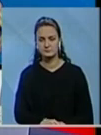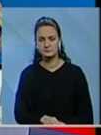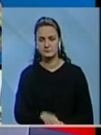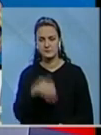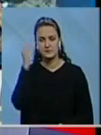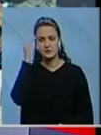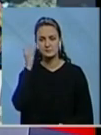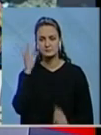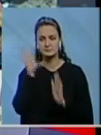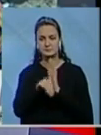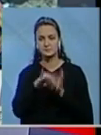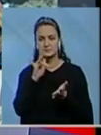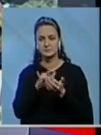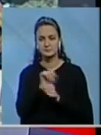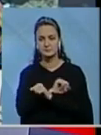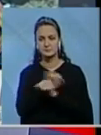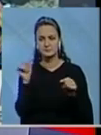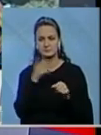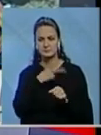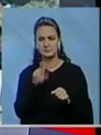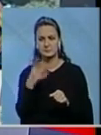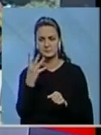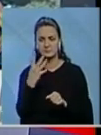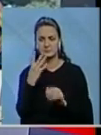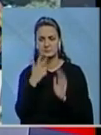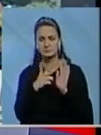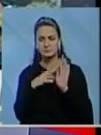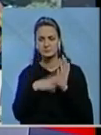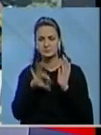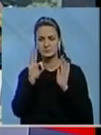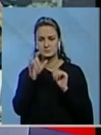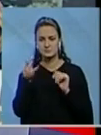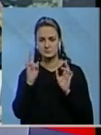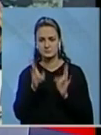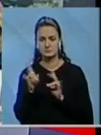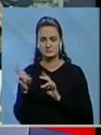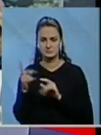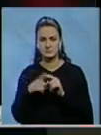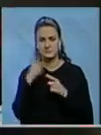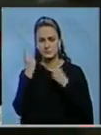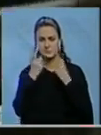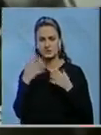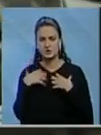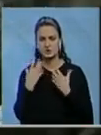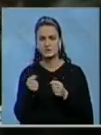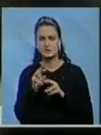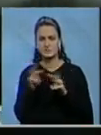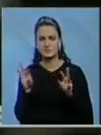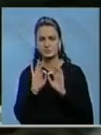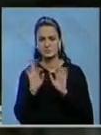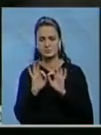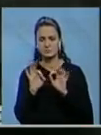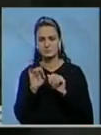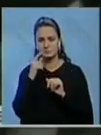Ავღანეთის დედაქალაქში აფეთქების შედეგად დაიღუპა 4 და დაშავდა 93-ზე მეტი ადამიანი. Მონაცემებს ქვეყნის ჯანდაცვის სამინისტრო